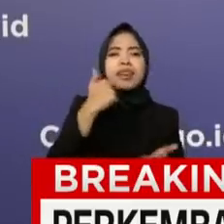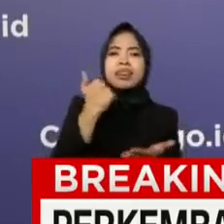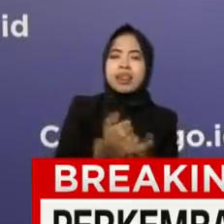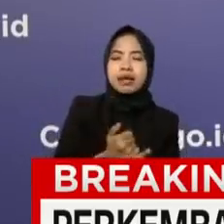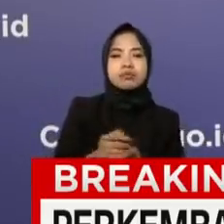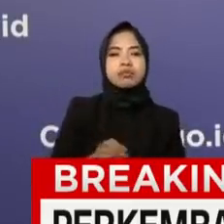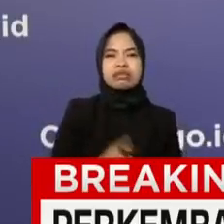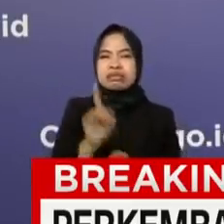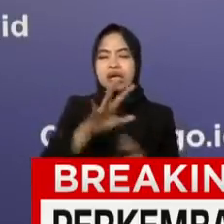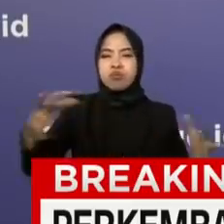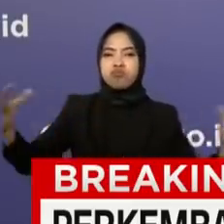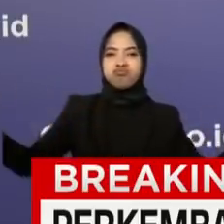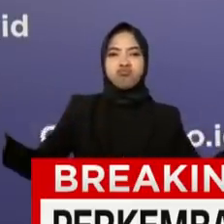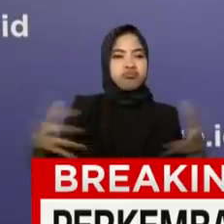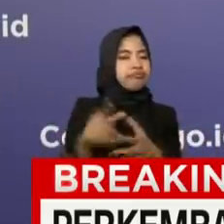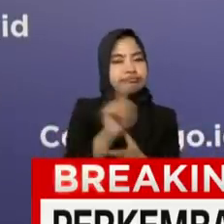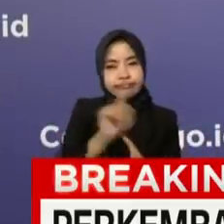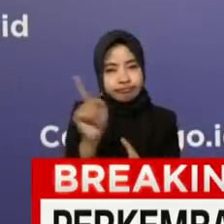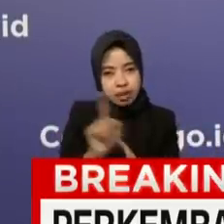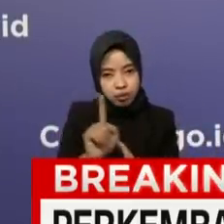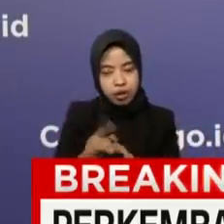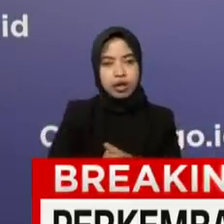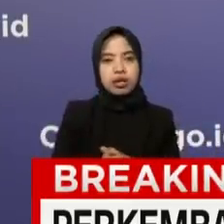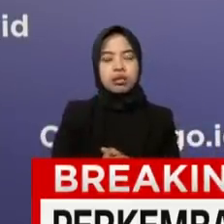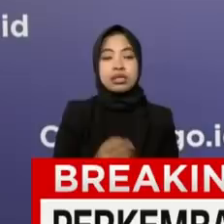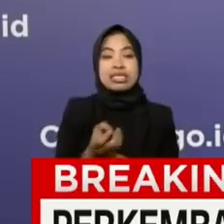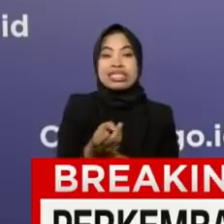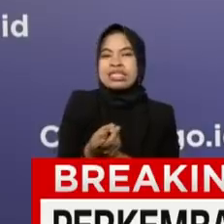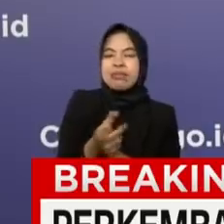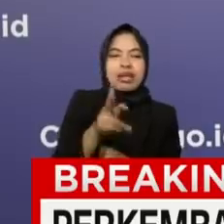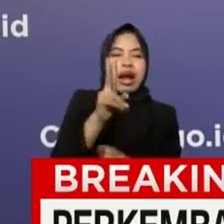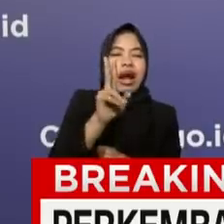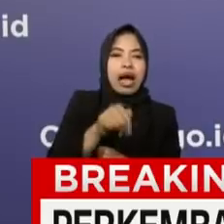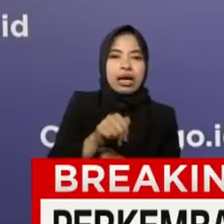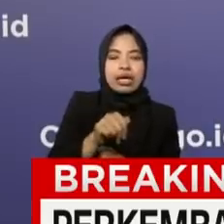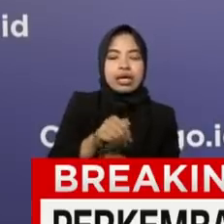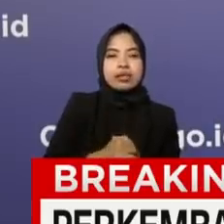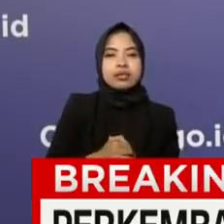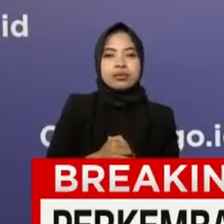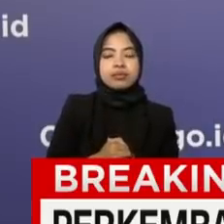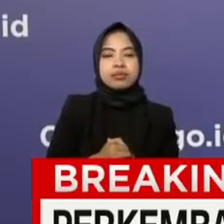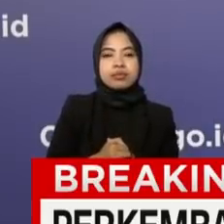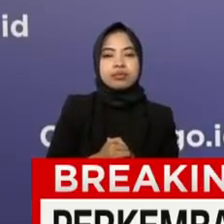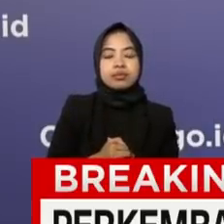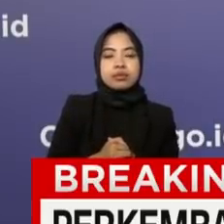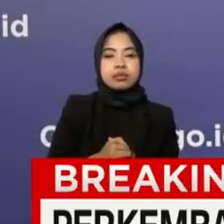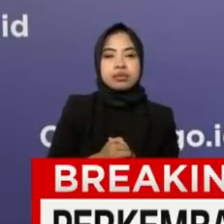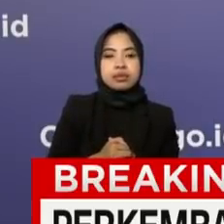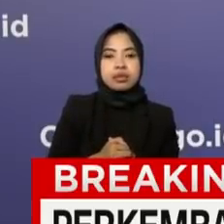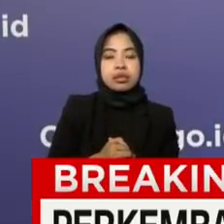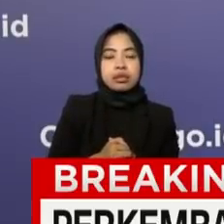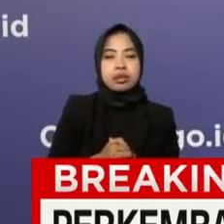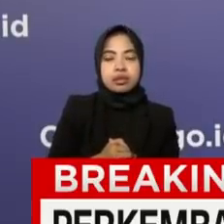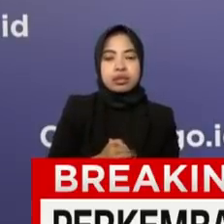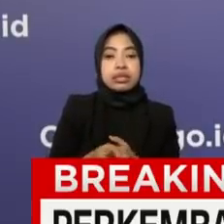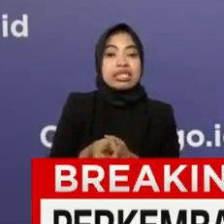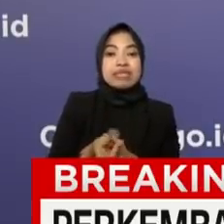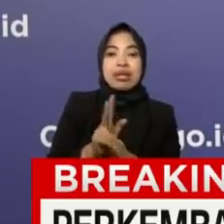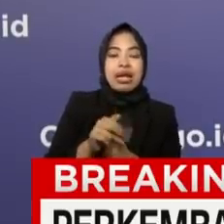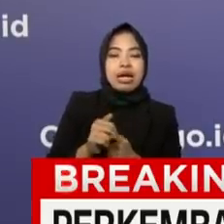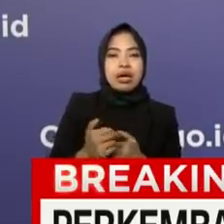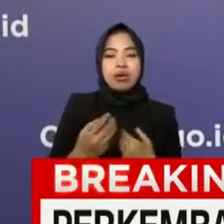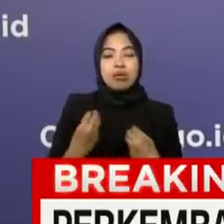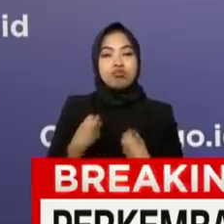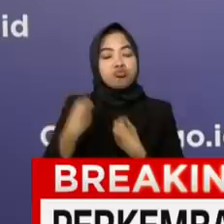hindari kerumunan beberapa saat lagi sebagian besar dari saudara-saudara kita yang